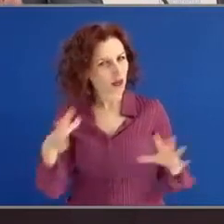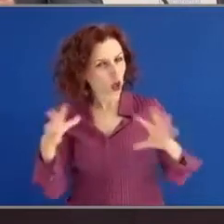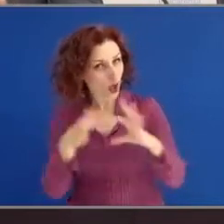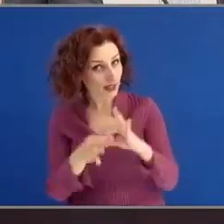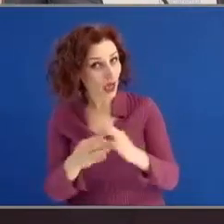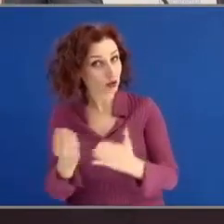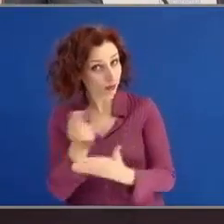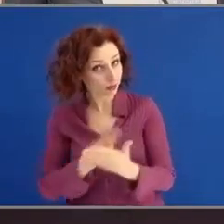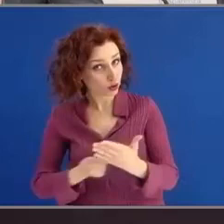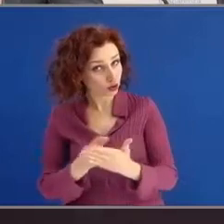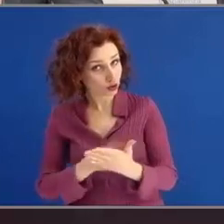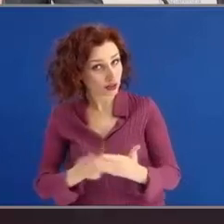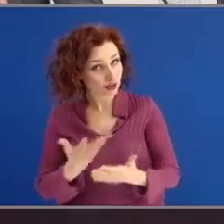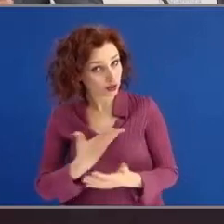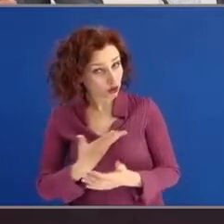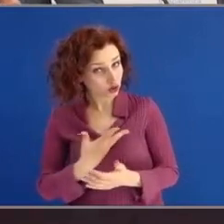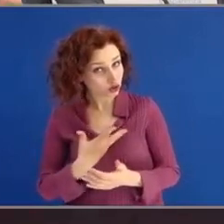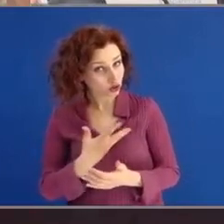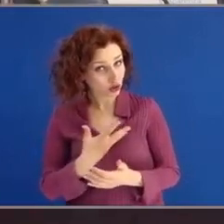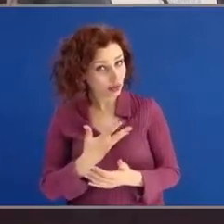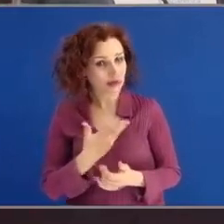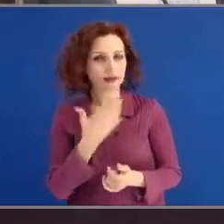progetti. Grazie.